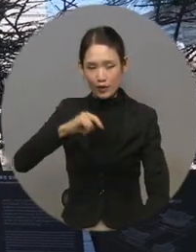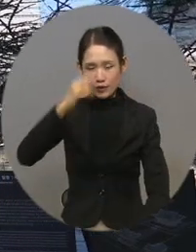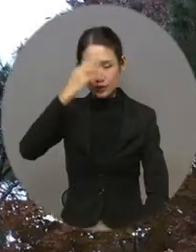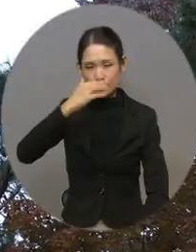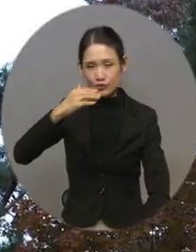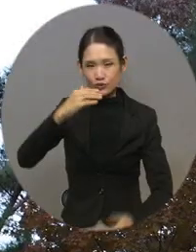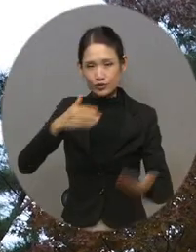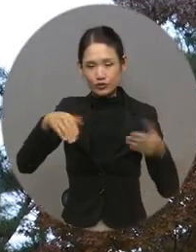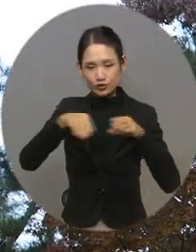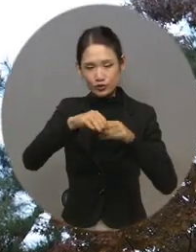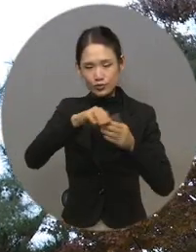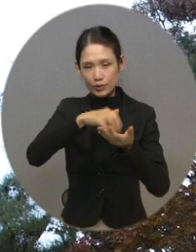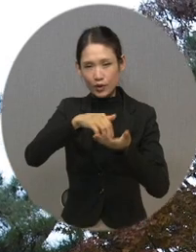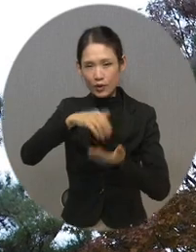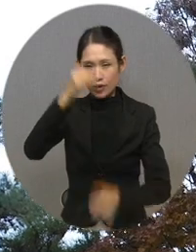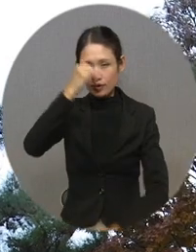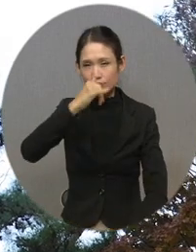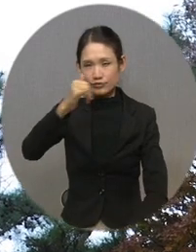됐습니다.